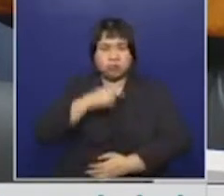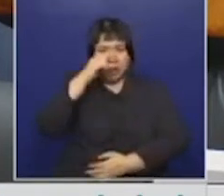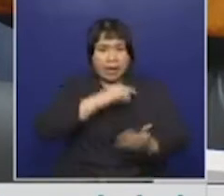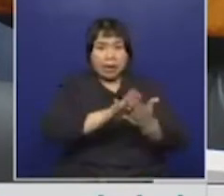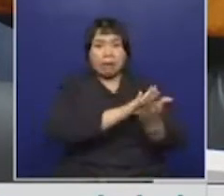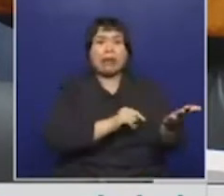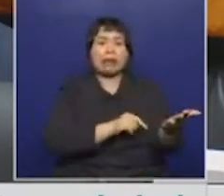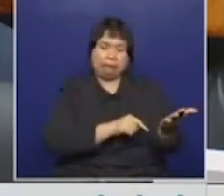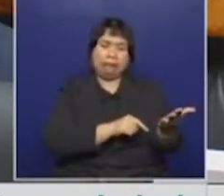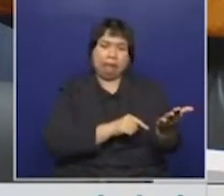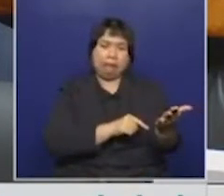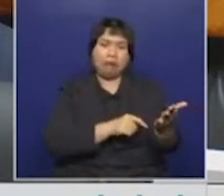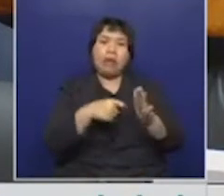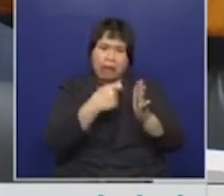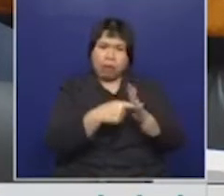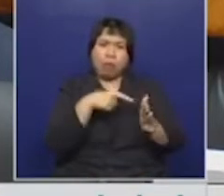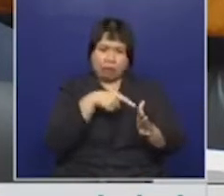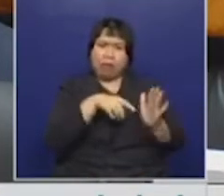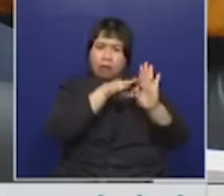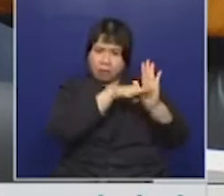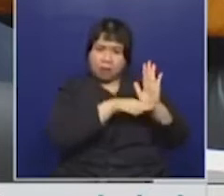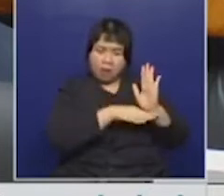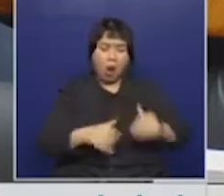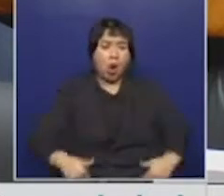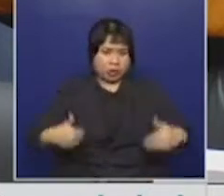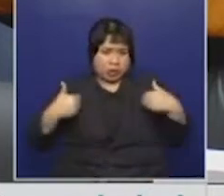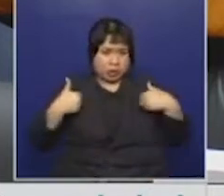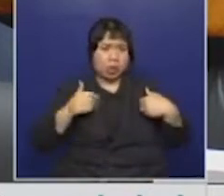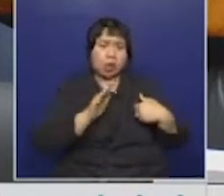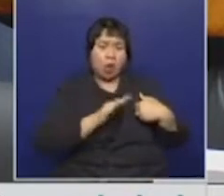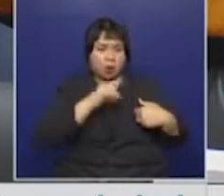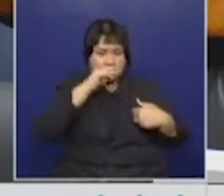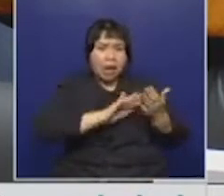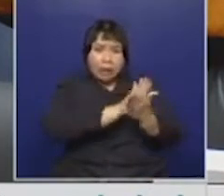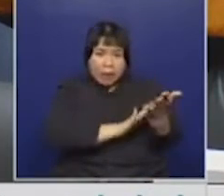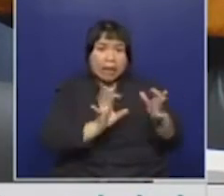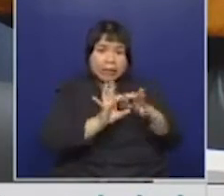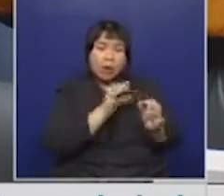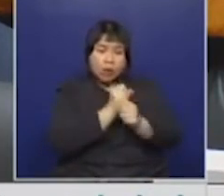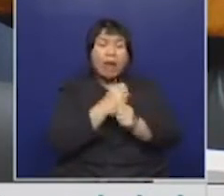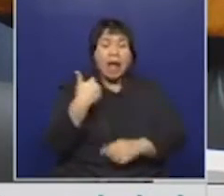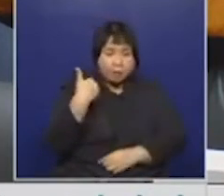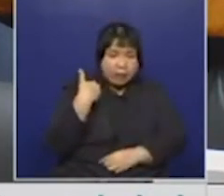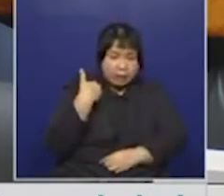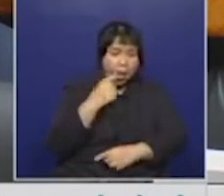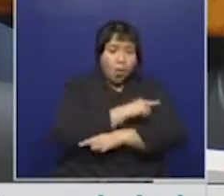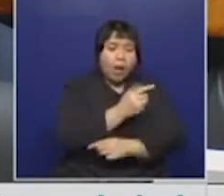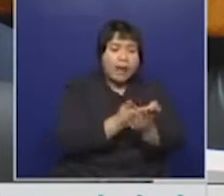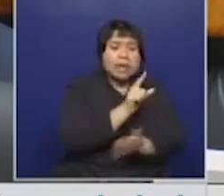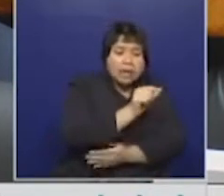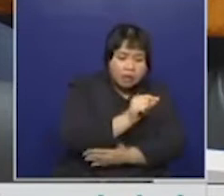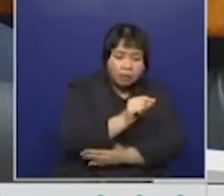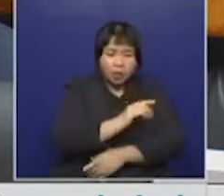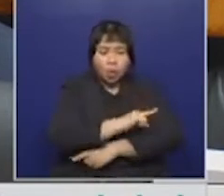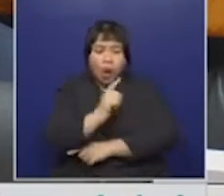เราใช้ตันกับแบบนี้มาเป็นเกณฑ์วัดคุณภาพชีวิตของประชาชนทั้งประเทศเรื่องของการมีงานทำก็ไม่น่าแปลกใจเลย